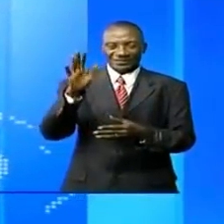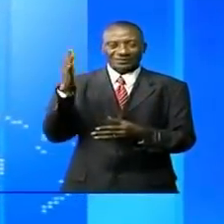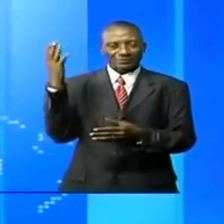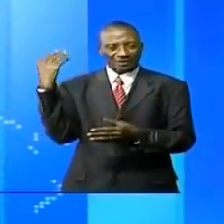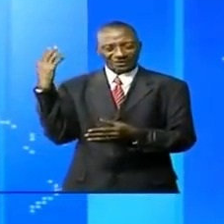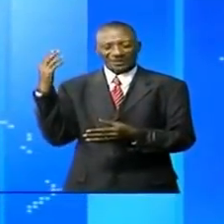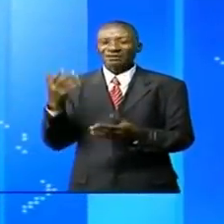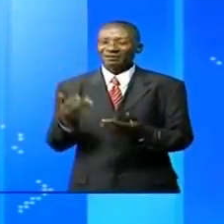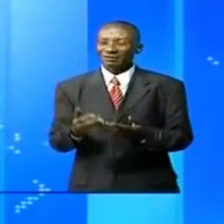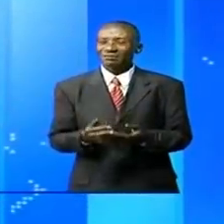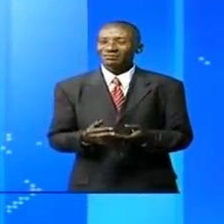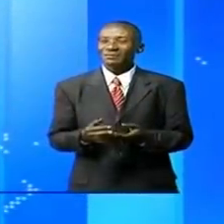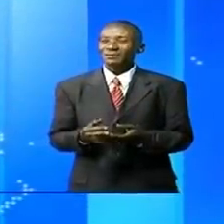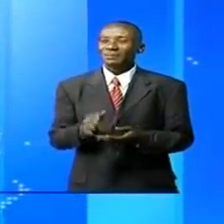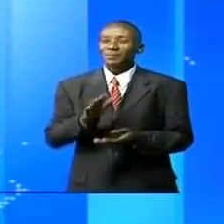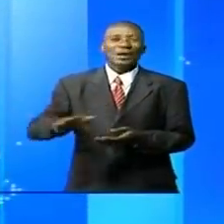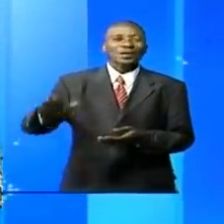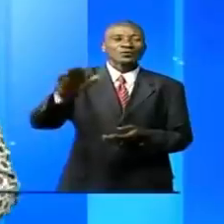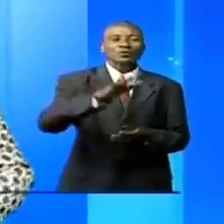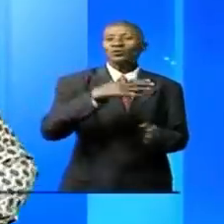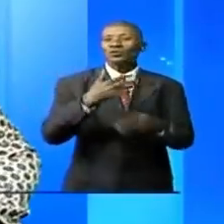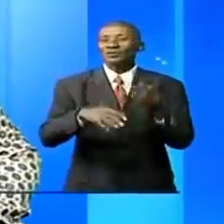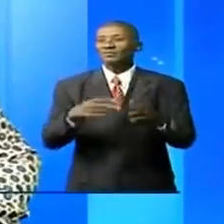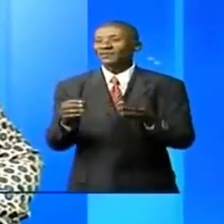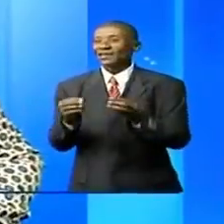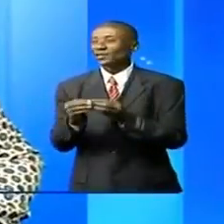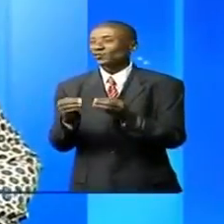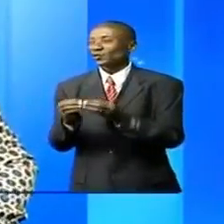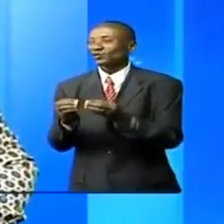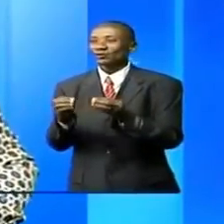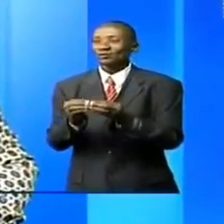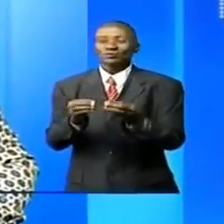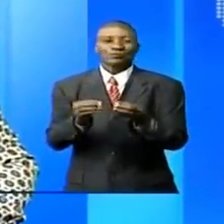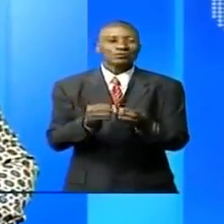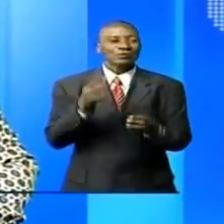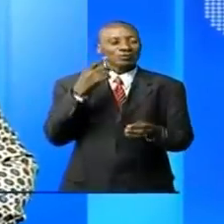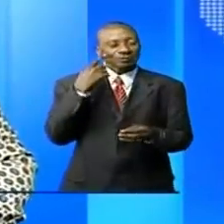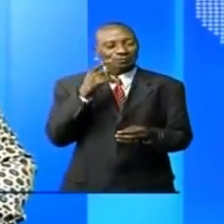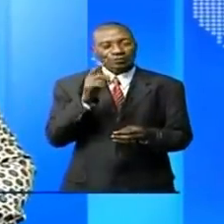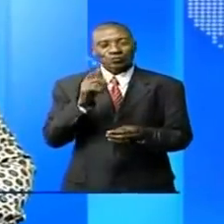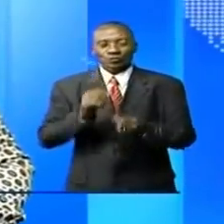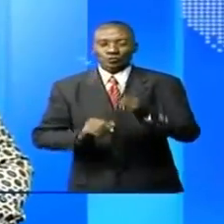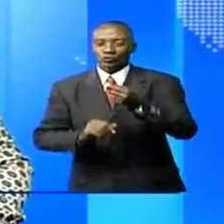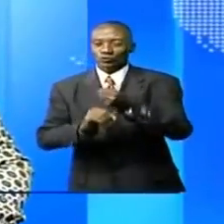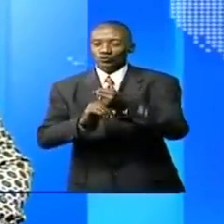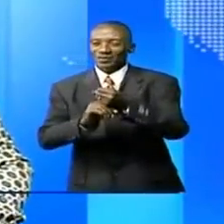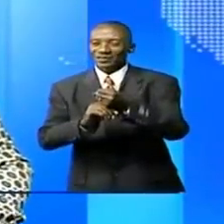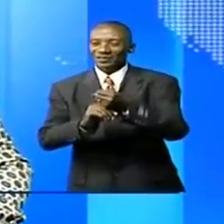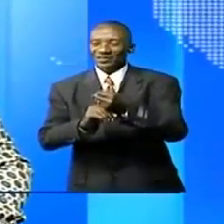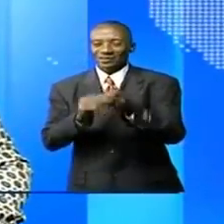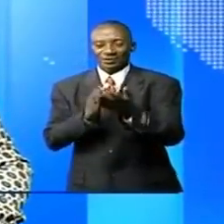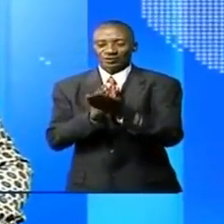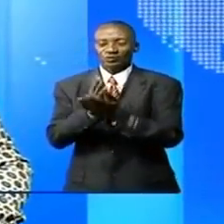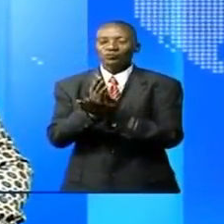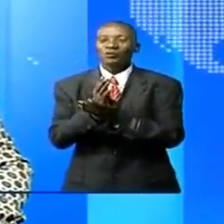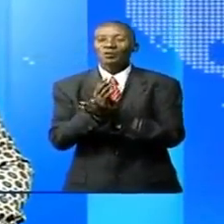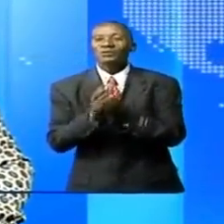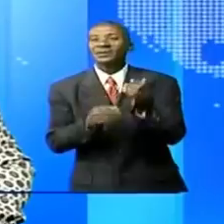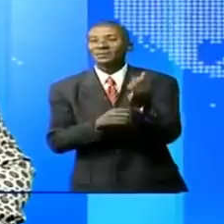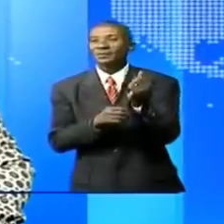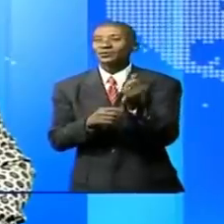contexte mondial marqué par la pandémie de la COVID-19. Les manifestations se sont déroulées sur l'ensemble du territoire national à